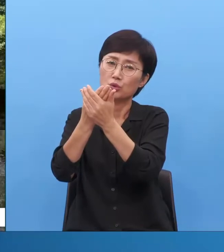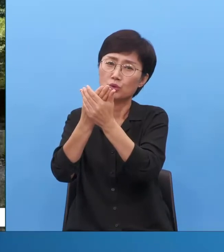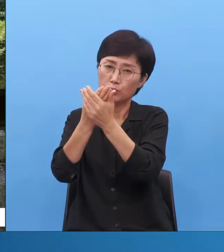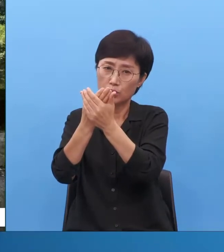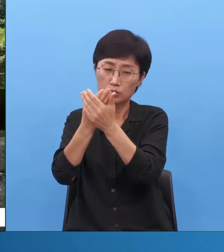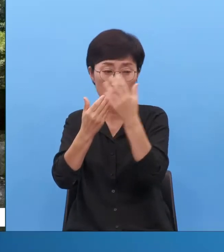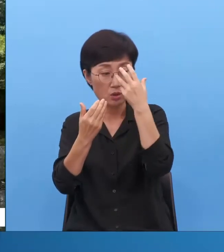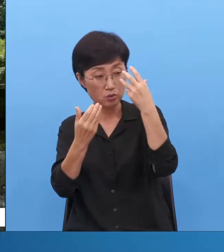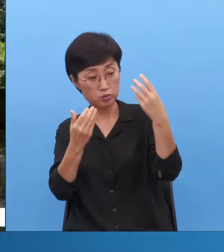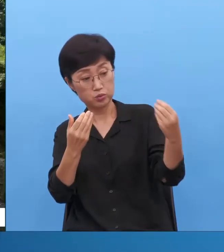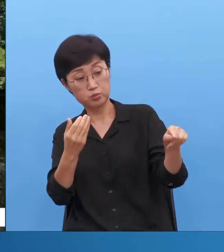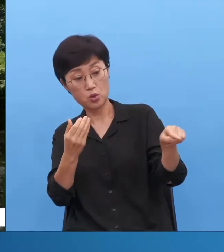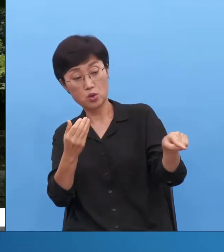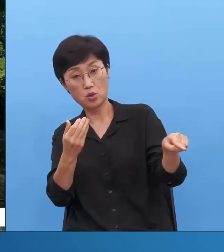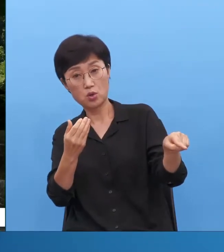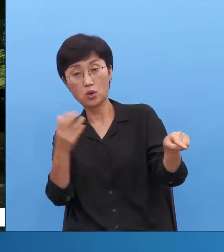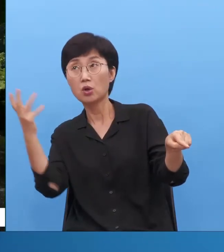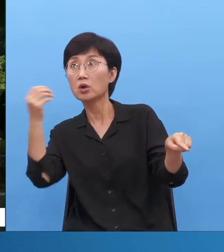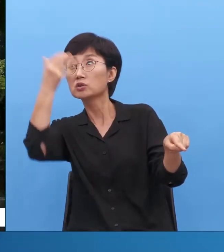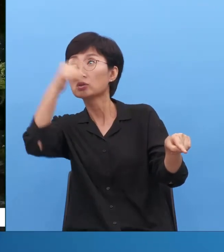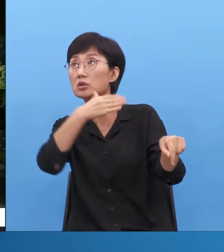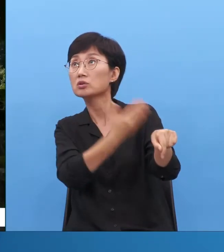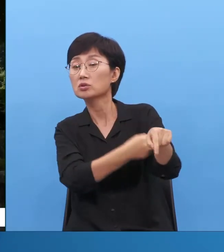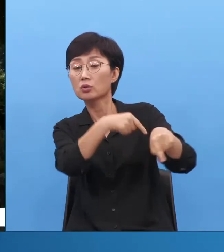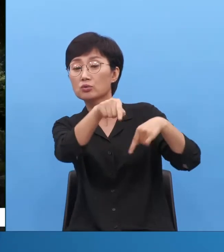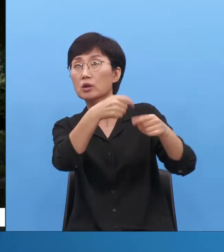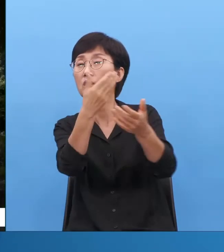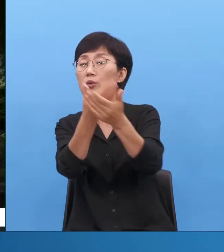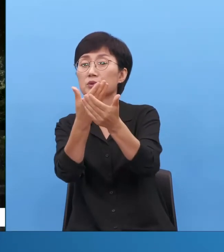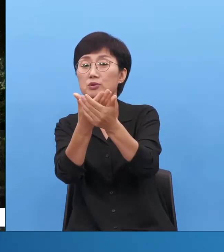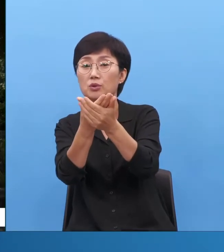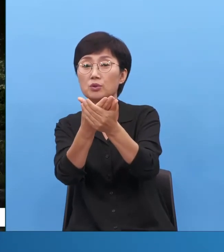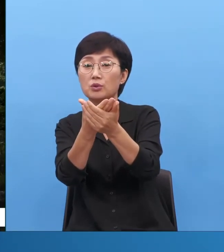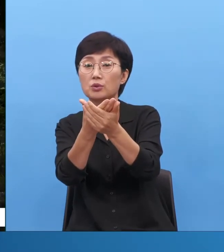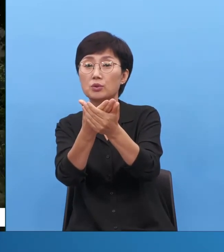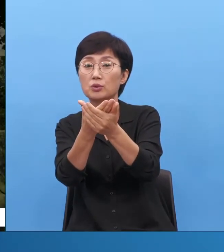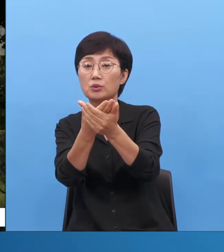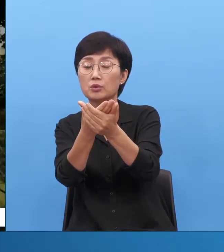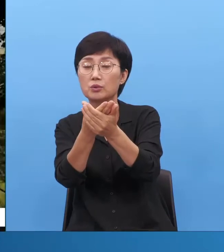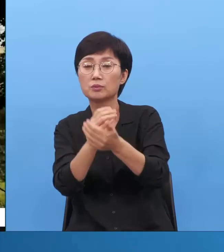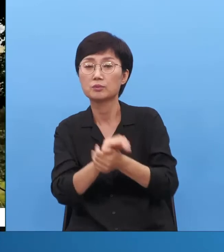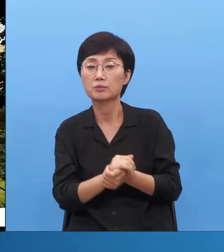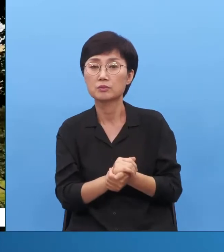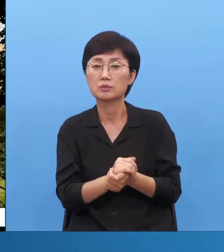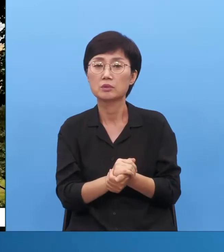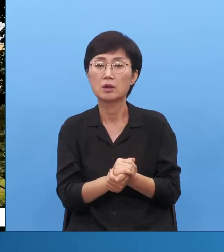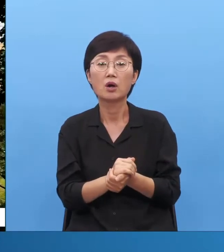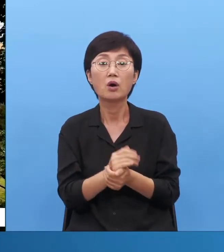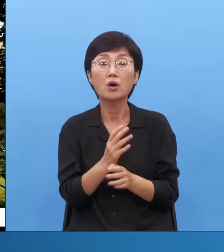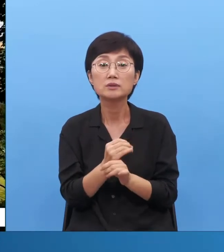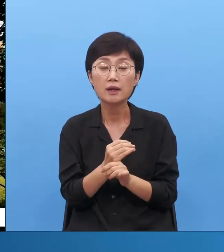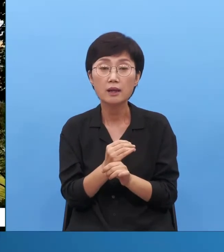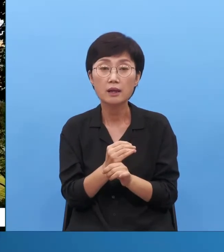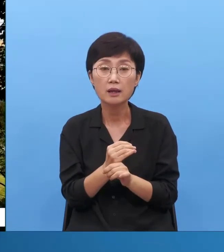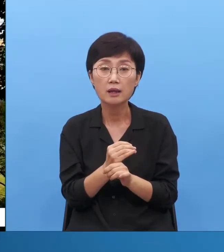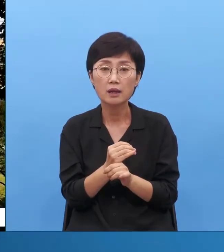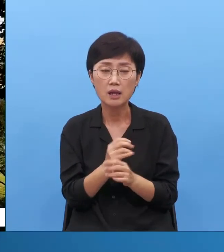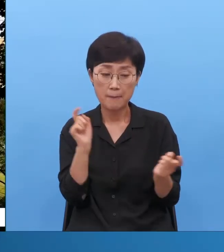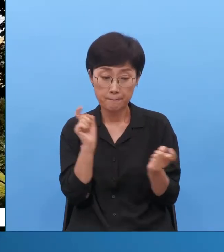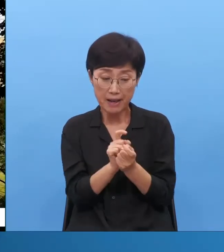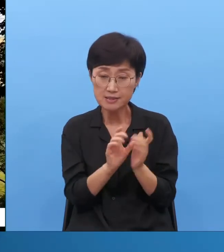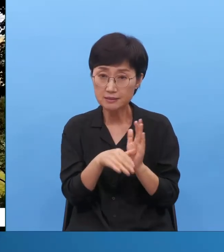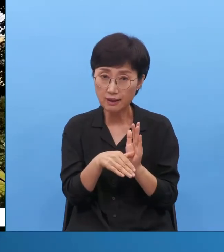눈에 보이는 게 있을 거 아닙니까? 성령의 능력으로 역사나게 하옵소서. 그걸 언제 했느냐? 어려울 때인 게